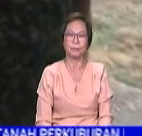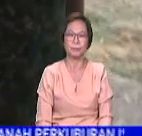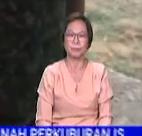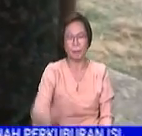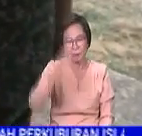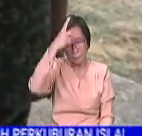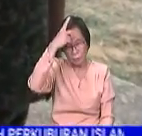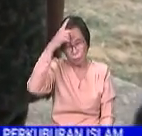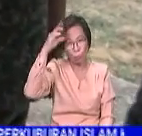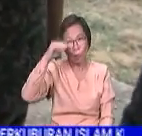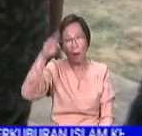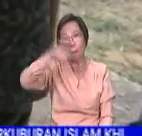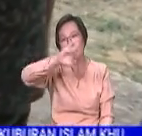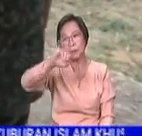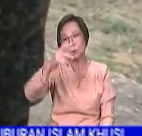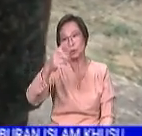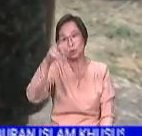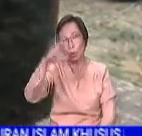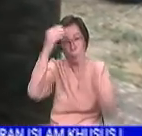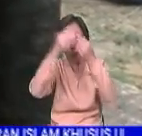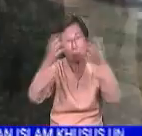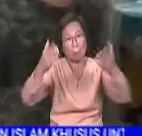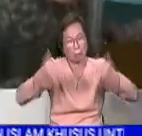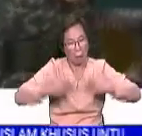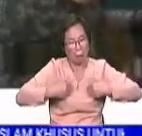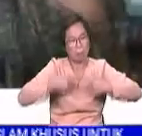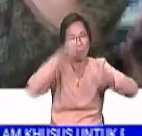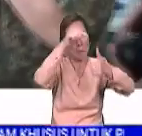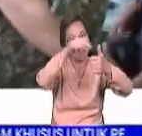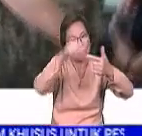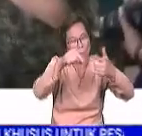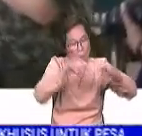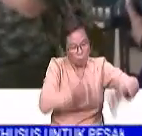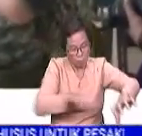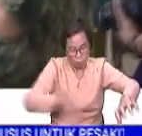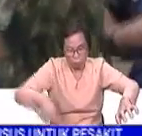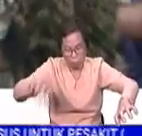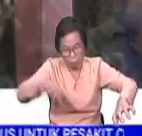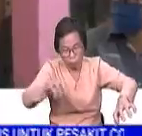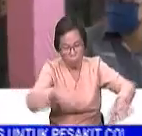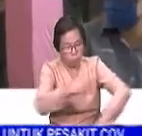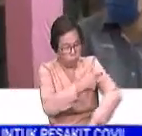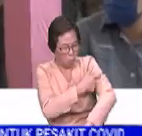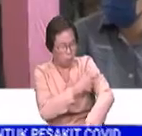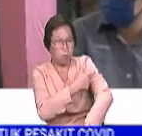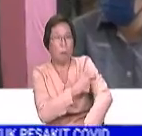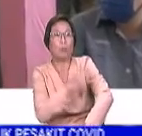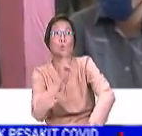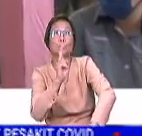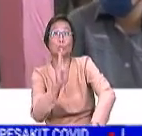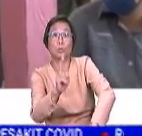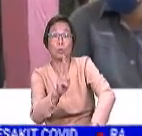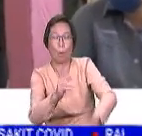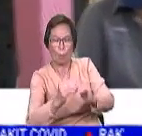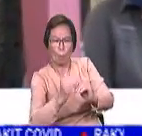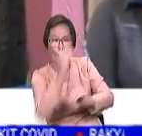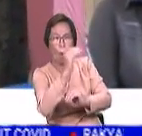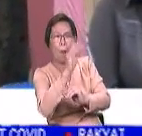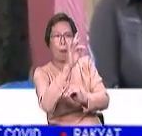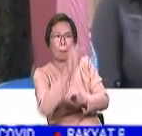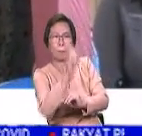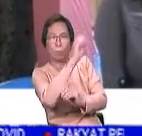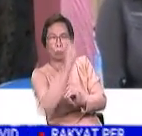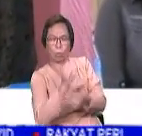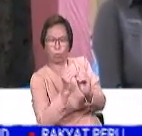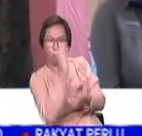Datuk petinggi Abang Johari mendedahkan terdapat beberapa kawasan mencatatkan kadar pompa aksi nando's kedua melebihi